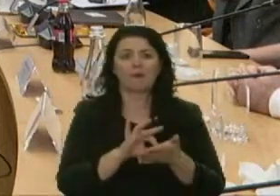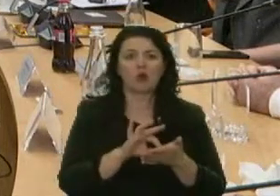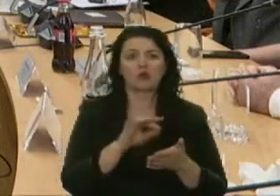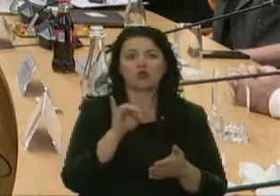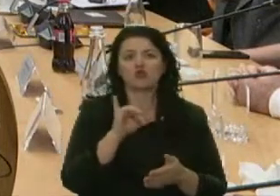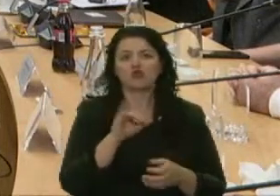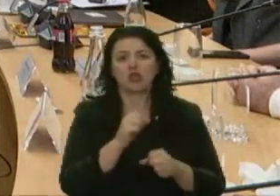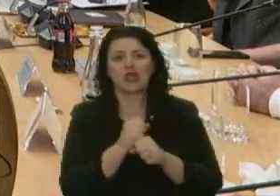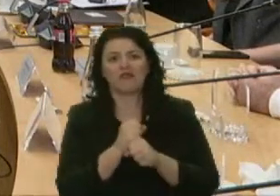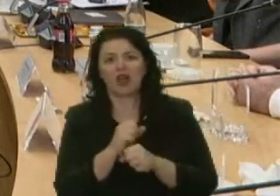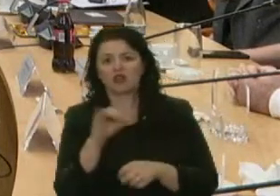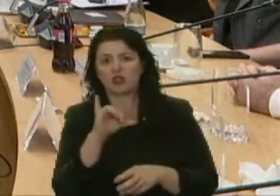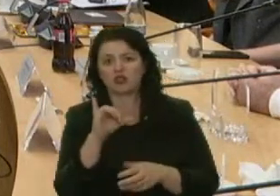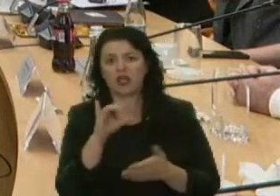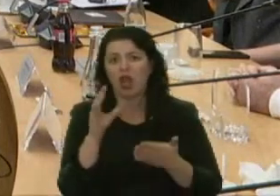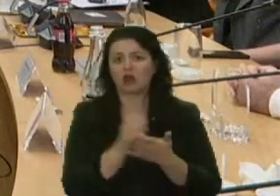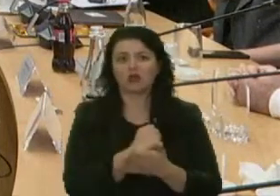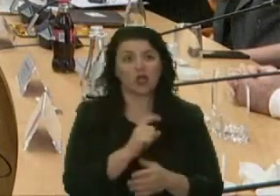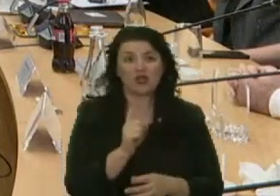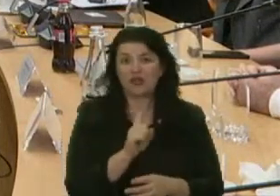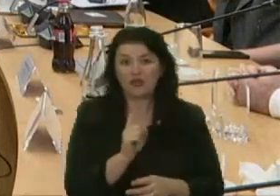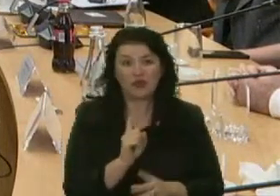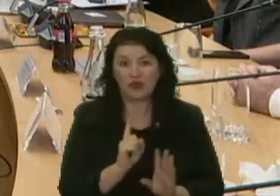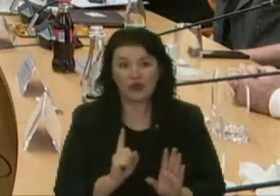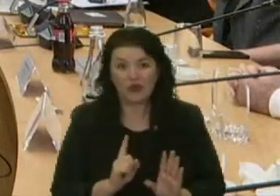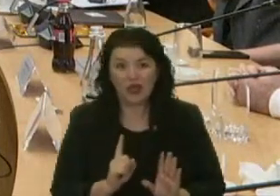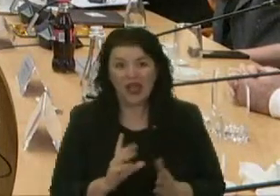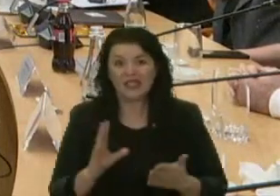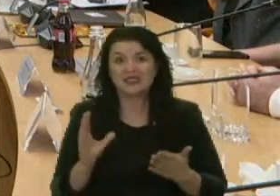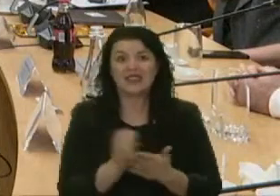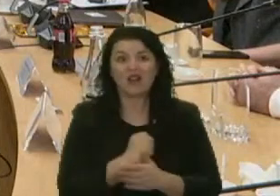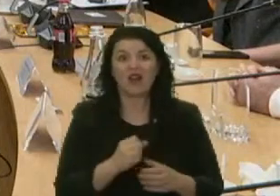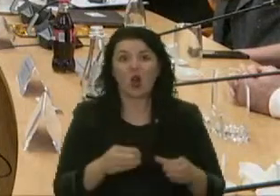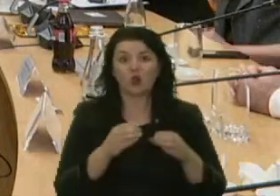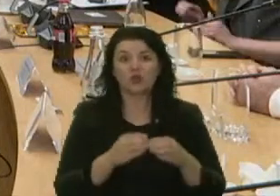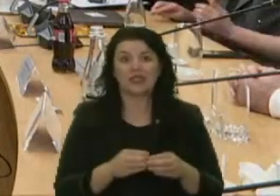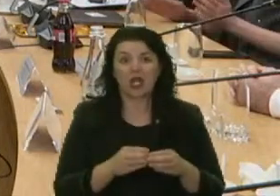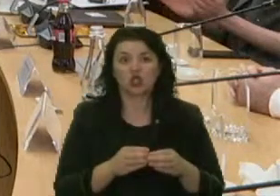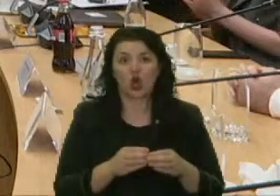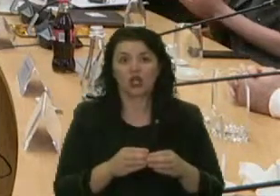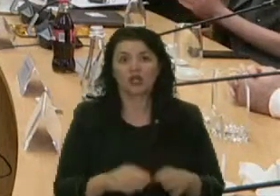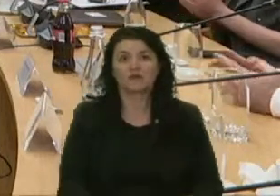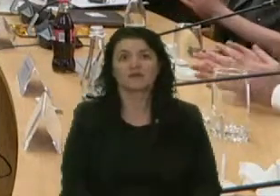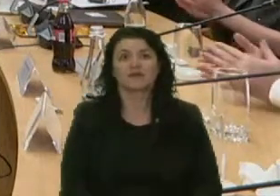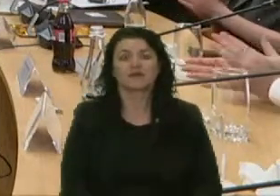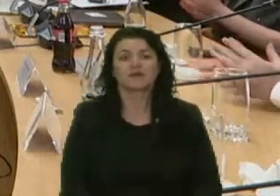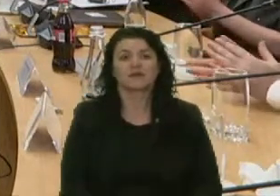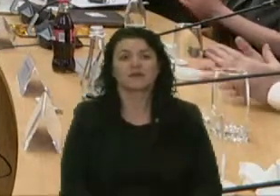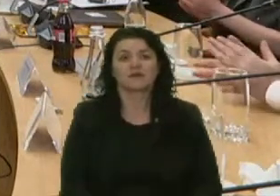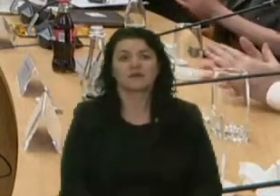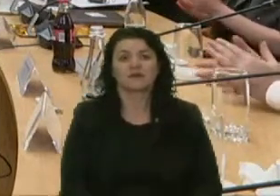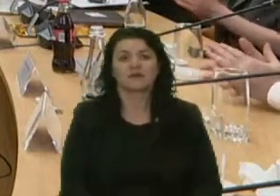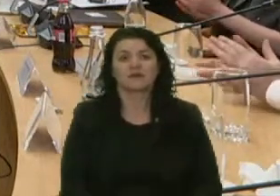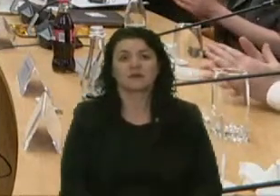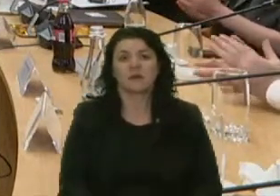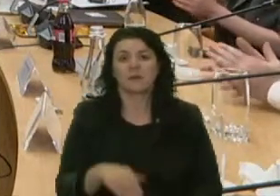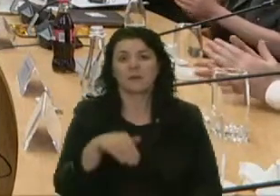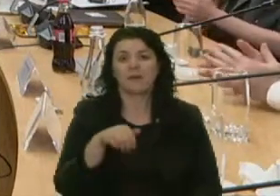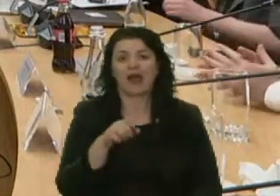face și Cine va câștiga voturi nu i vorba despre asta e vorba despre salvarea unui sector mulțumesc domnul maxim vă